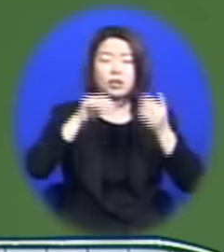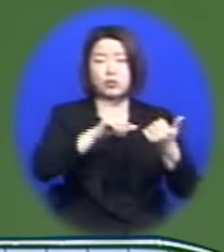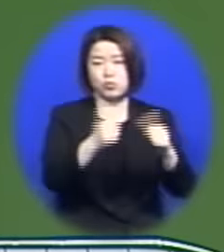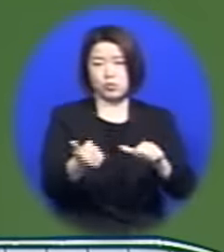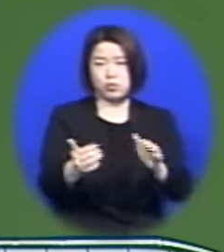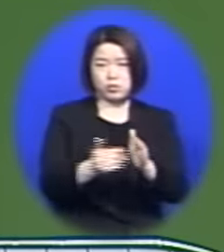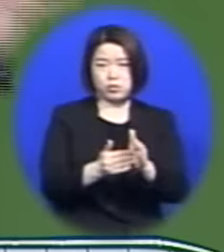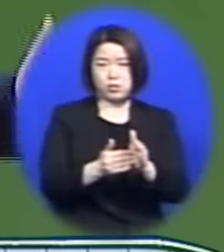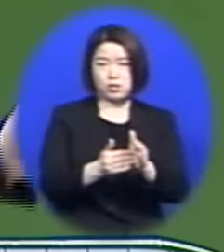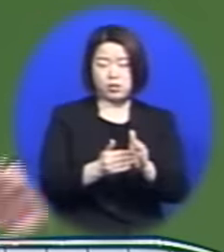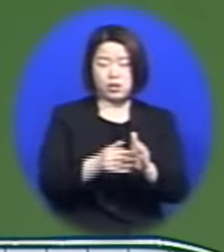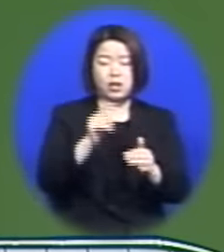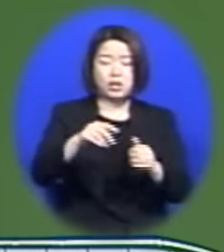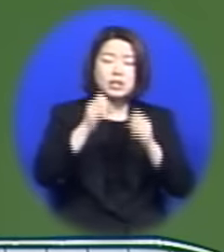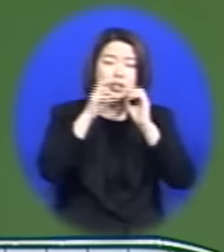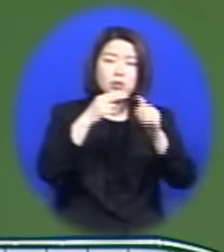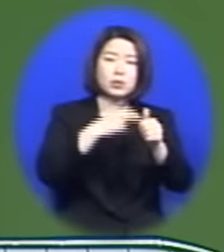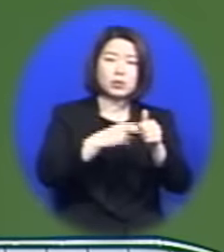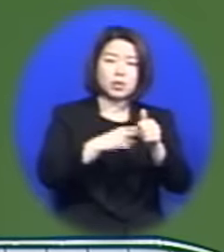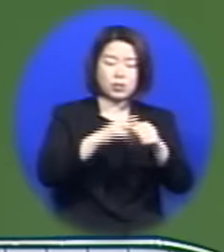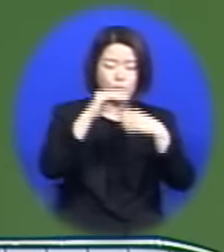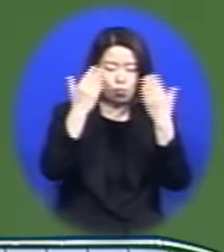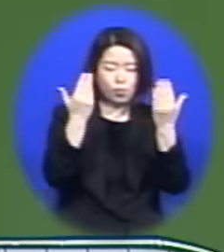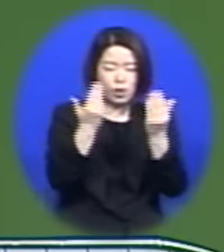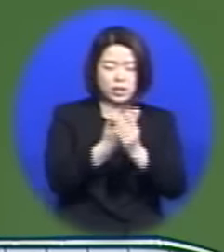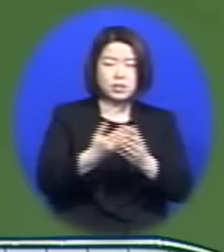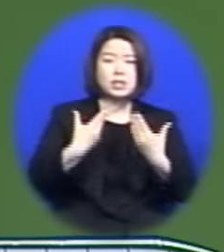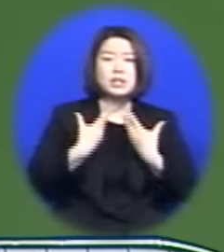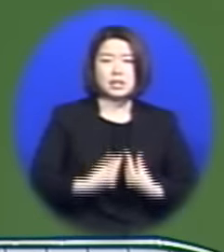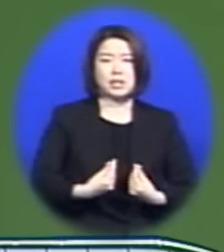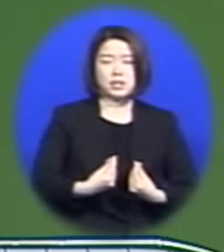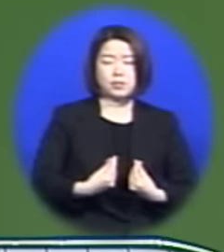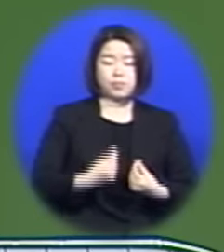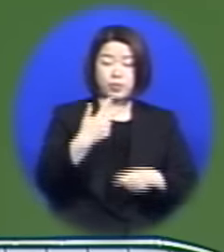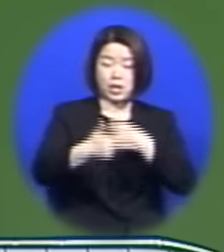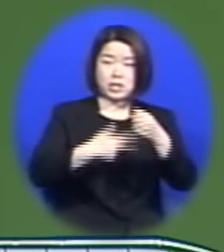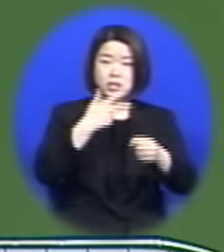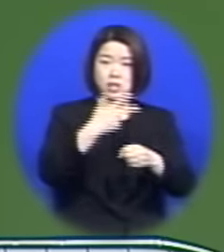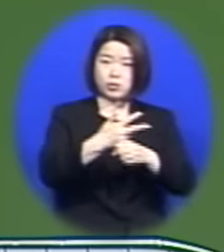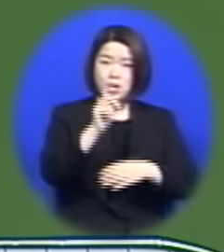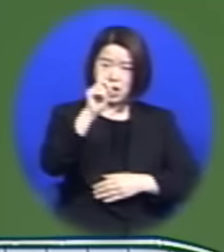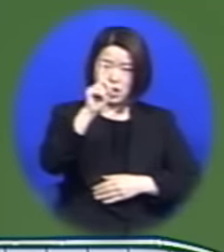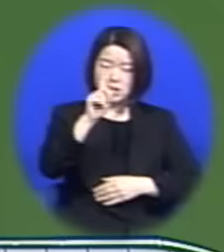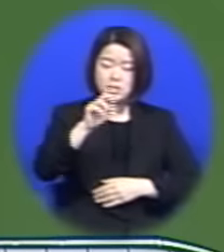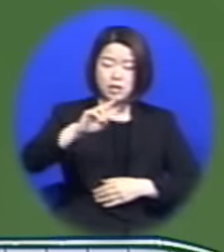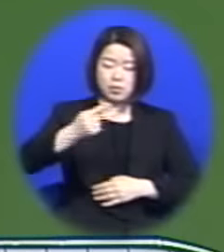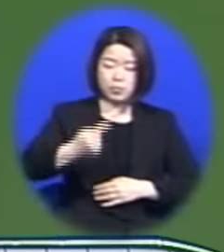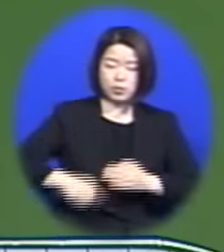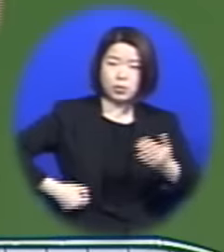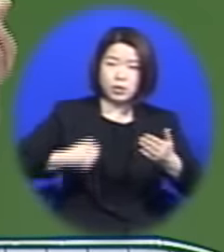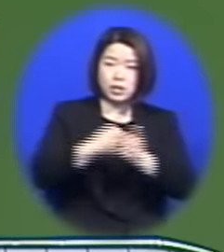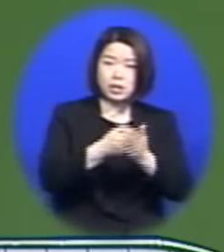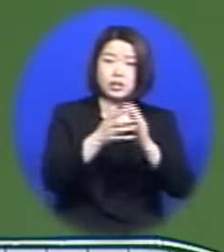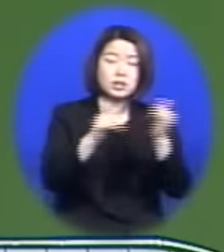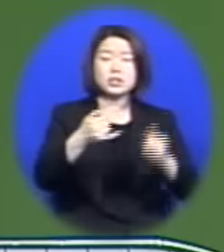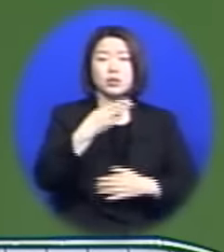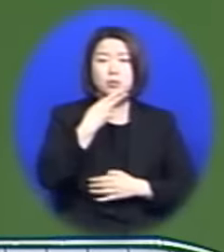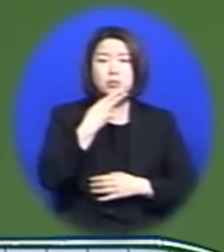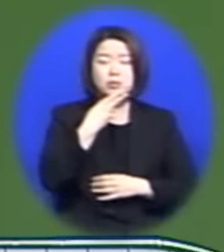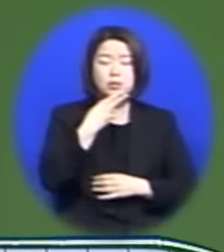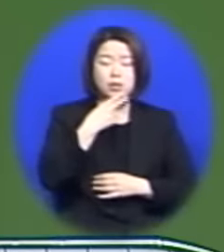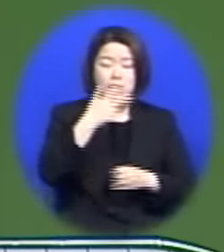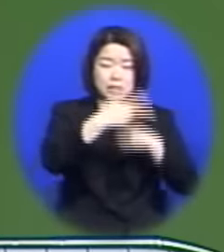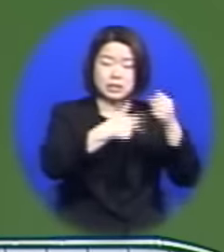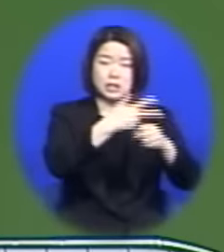저은 선교사는 완전히 낙심했을 7년 동안 한 사람의 결신 자도 없었습니다 그동안 번역해 둔 거 그동안